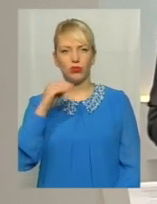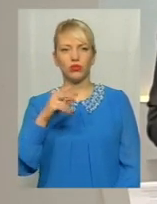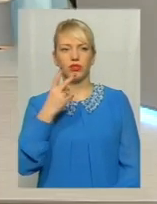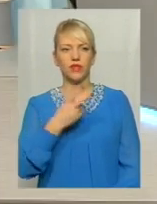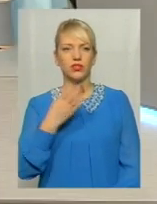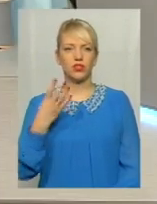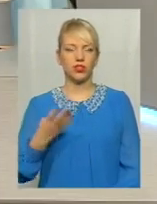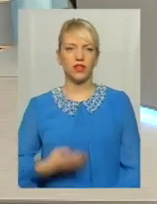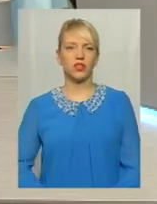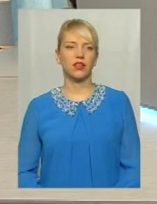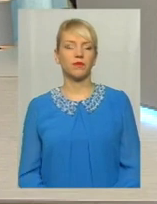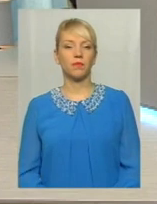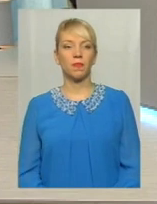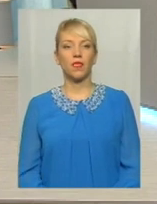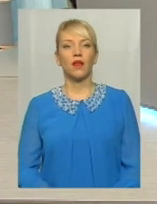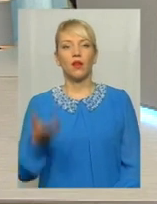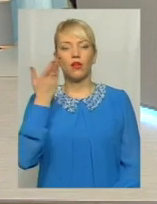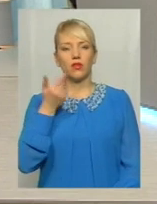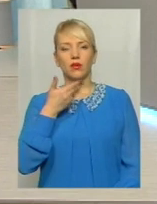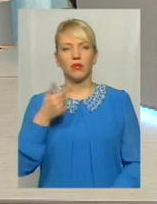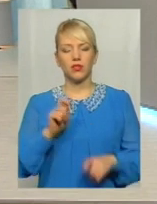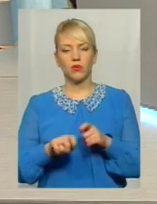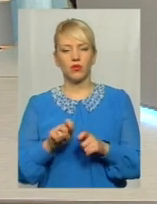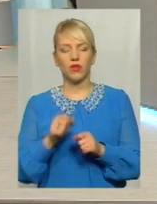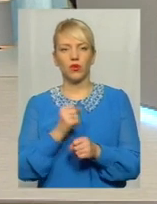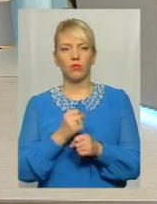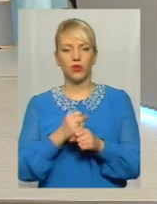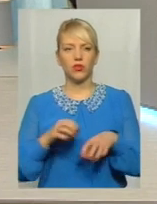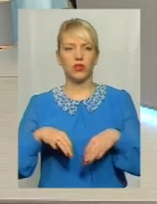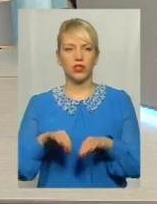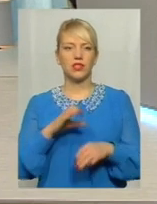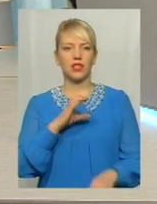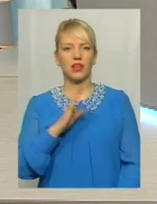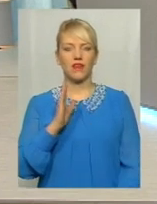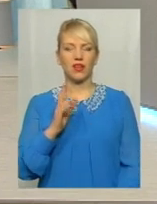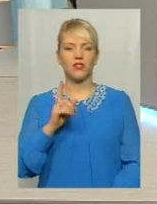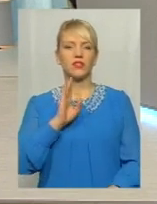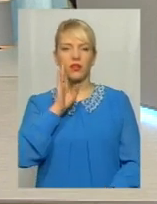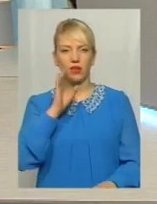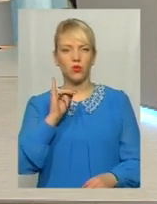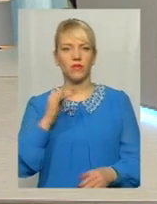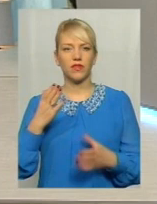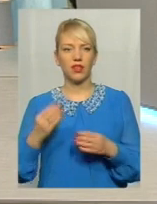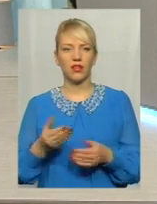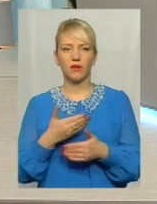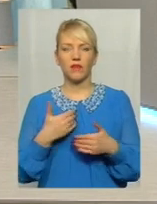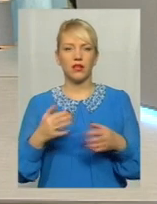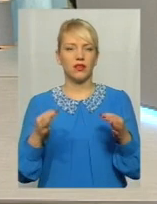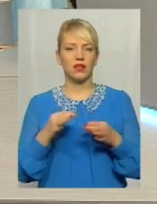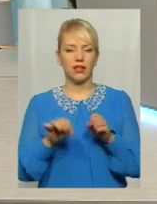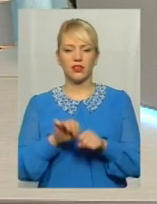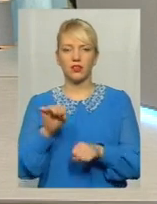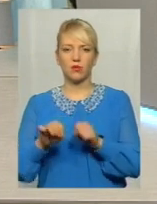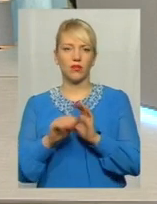я вам скажу, коли ми інспектували роботу транспорту з Сергієм Валерійовичем зранку і вдень, ми жодних збоїв в графіках